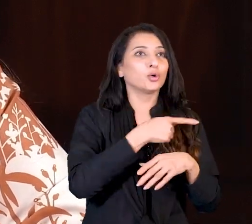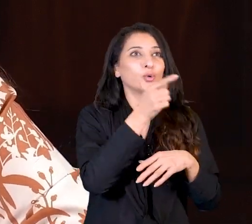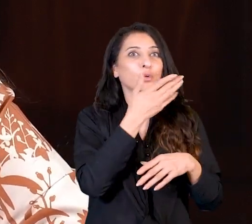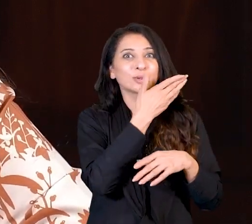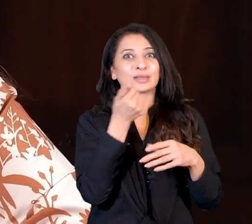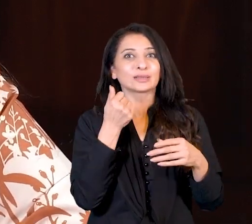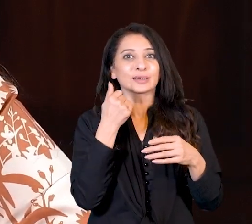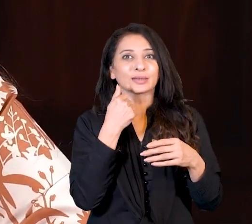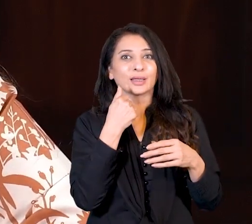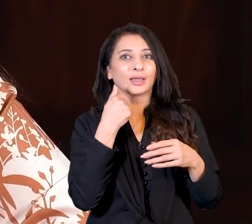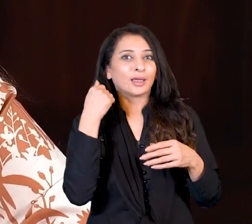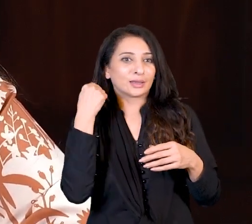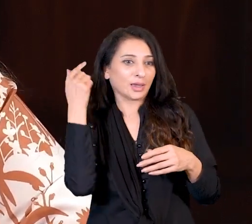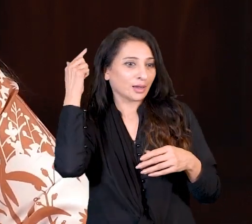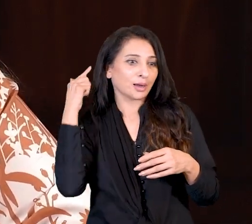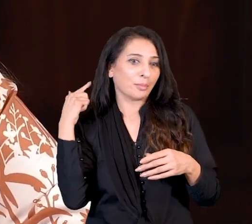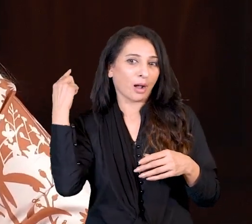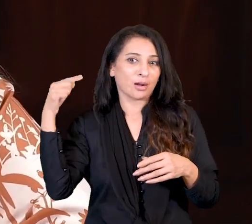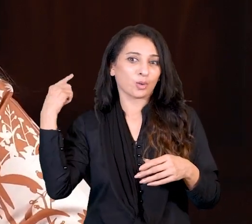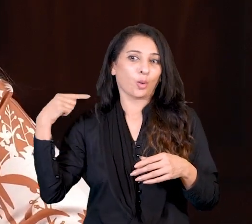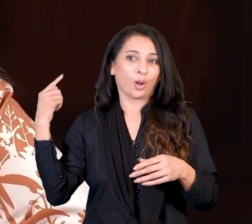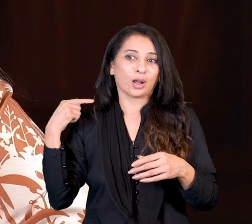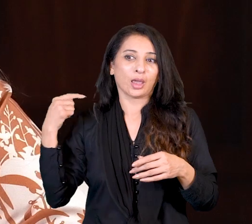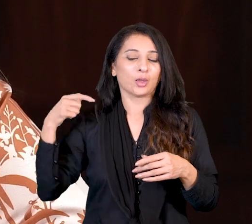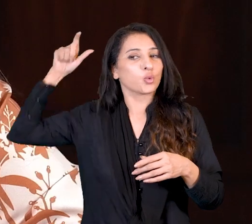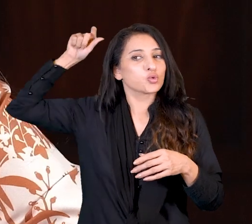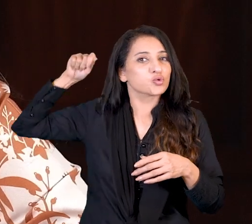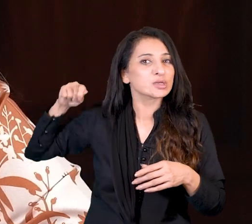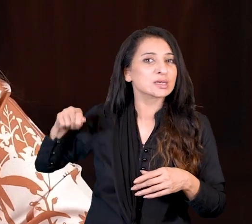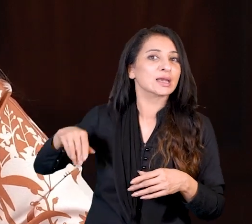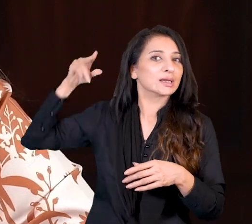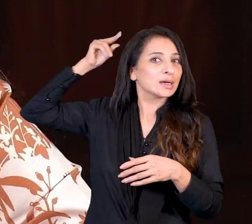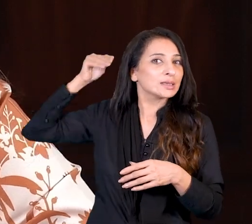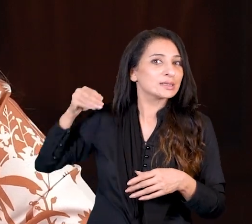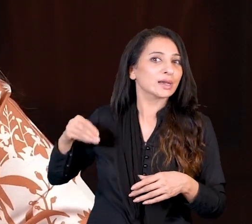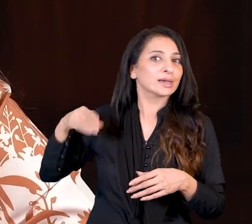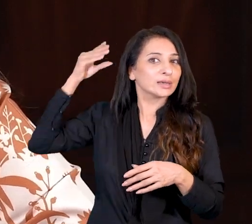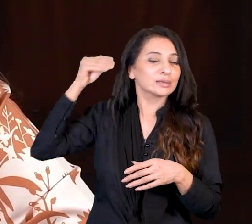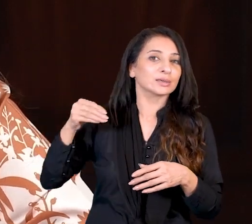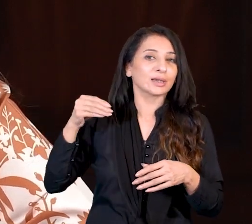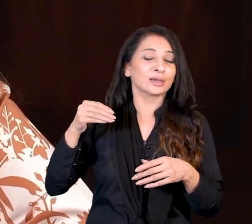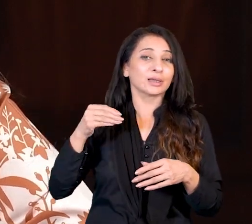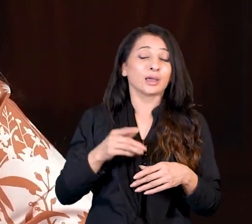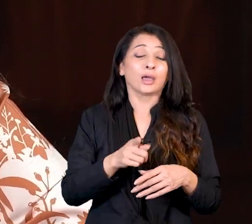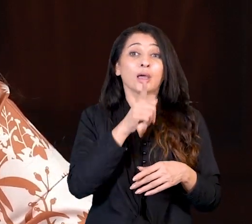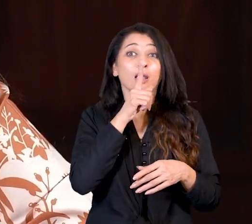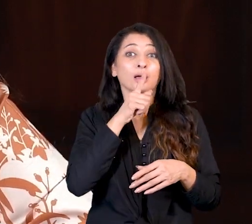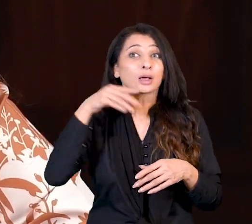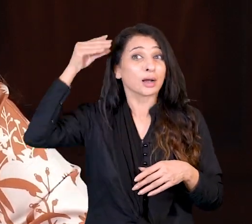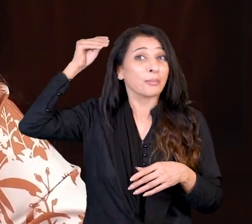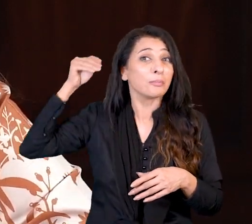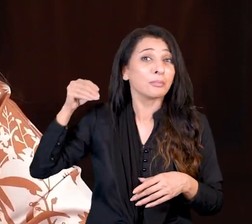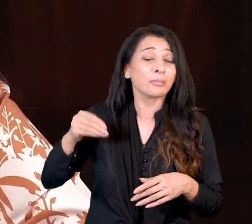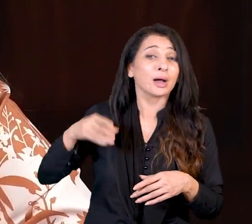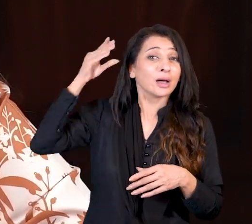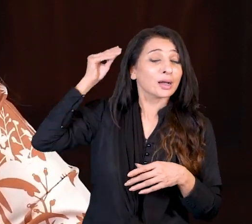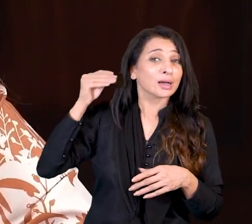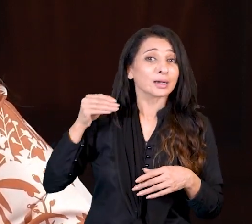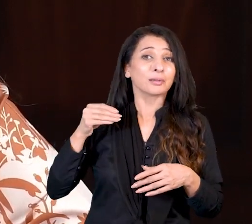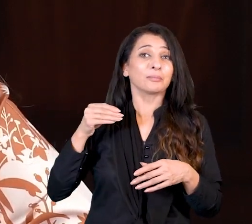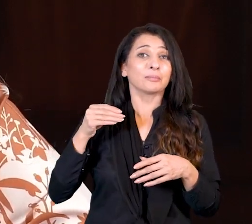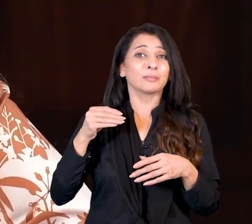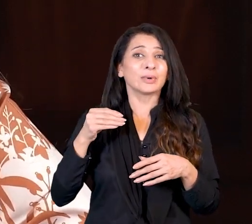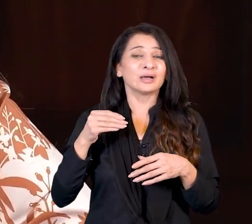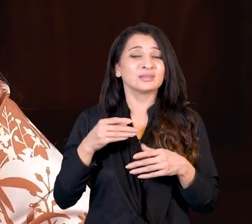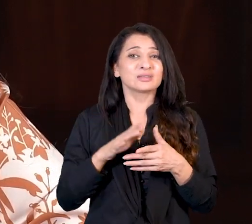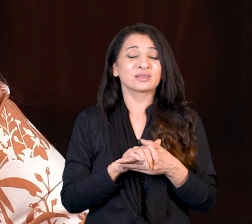है, स्ट्रेट बाल को कर्ली करना है, तो हीट बेस्ड ट्रीटमेंट्स या फिर हेयर प्रोसेसेस जो कि आपके ब्लो ड्राई जिसमें आ